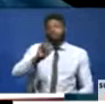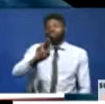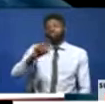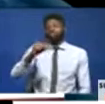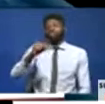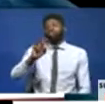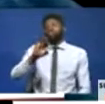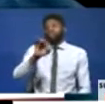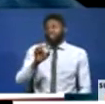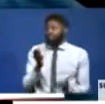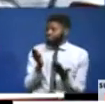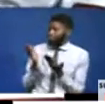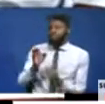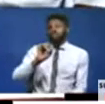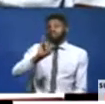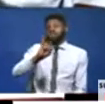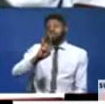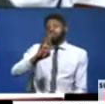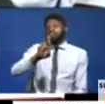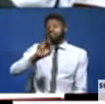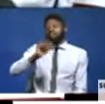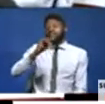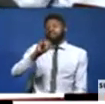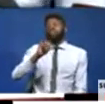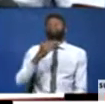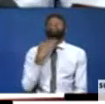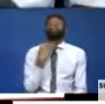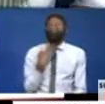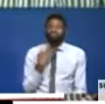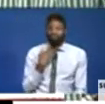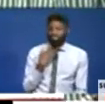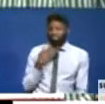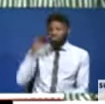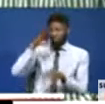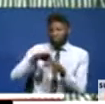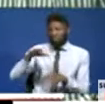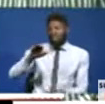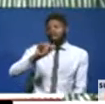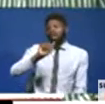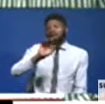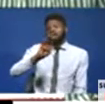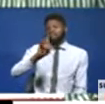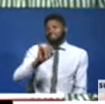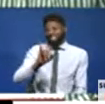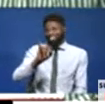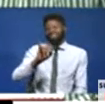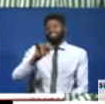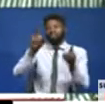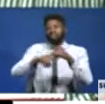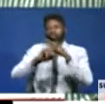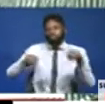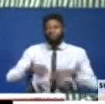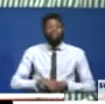Kafo, anaitaka kufutiliwa mbali kwa uchaguzi wa Abdikadir Mohamed. Hatimaye upande wa mashtaka umekamilisha